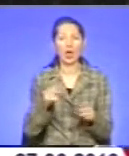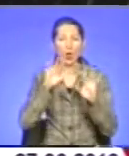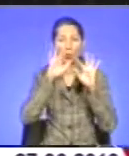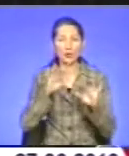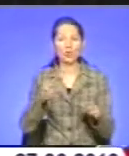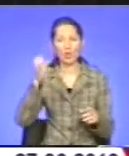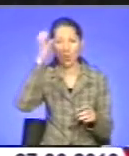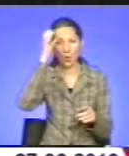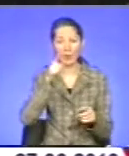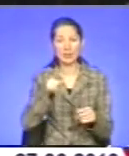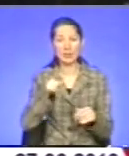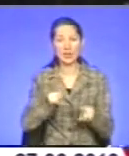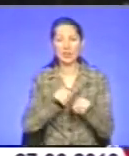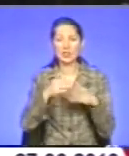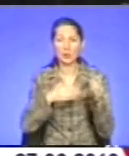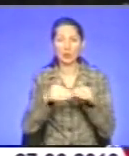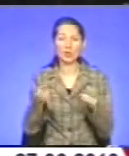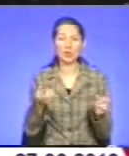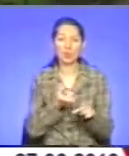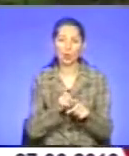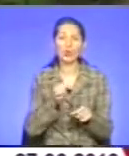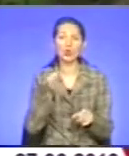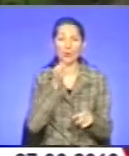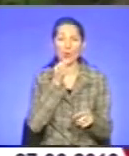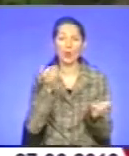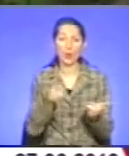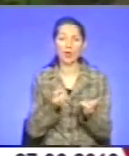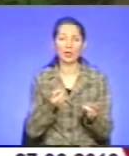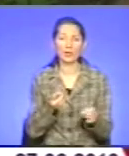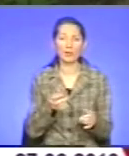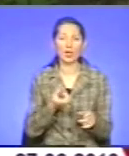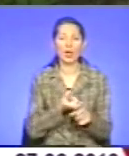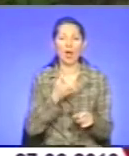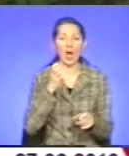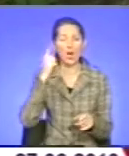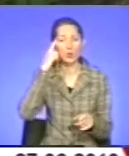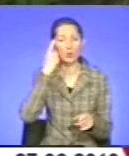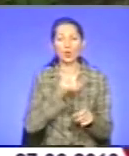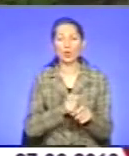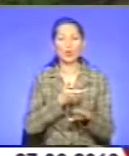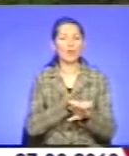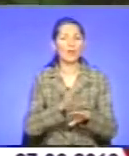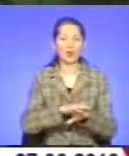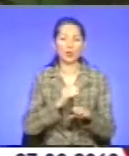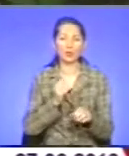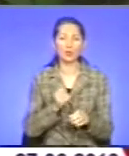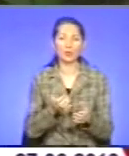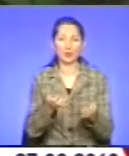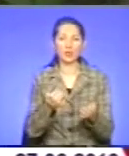І IT-спеціалісти дуже популярні на даний час. Я гадаю, що дуже важко влаштуватися на роботу, так як